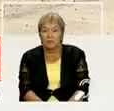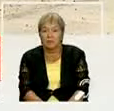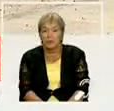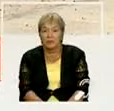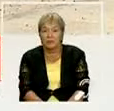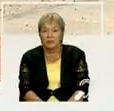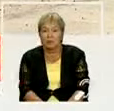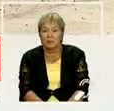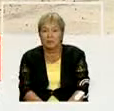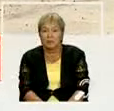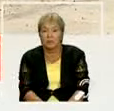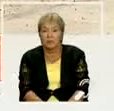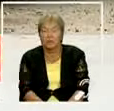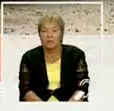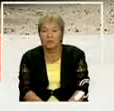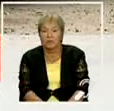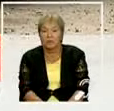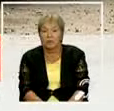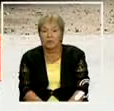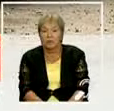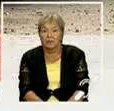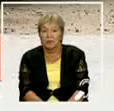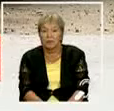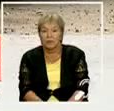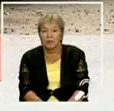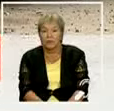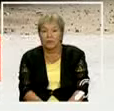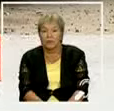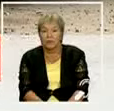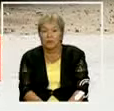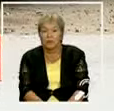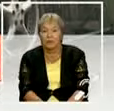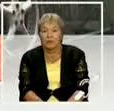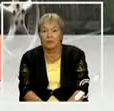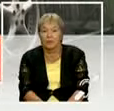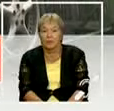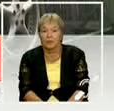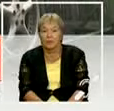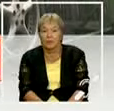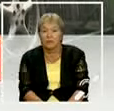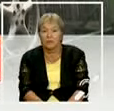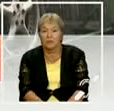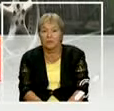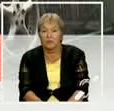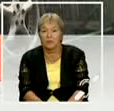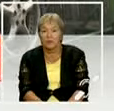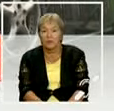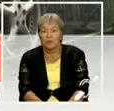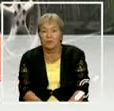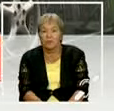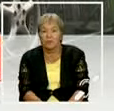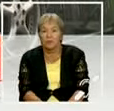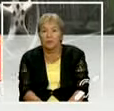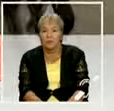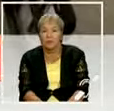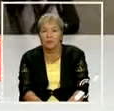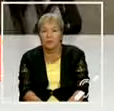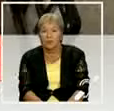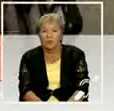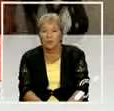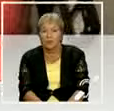o mașină mai veche de 15 ani. Se oprește înscrierea fie la perioada terminării programului, adică